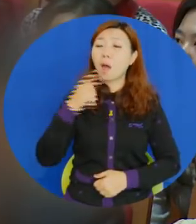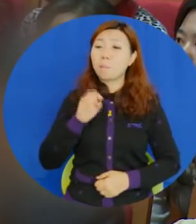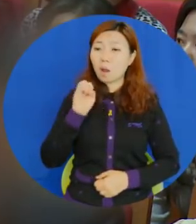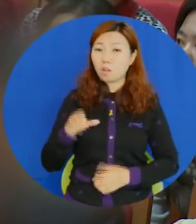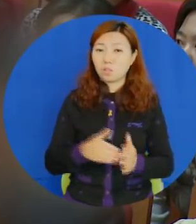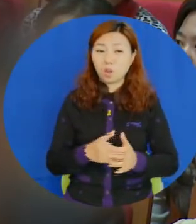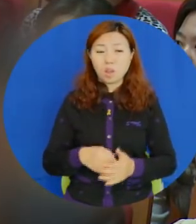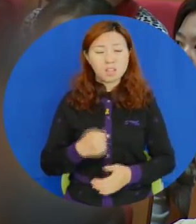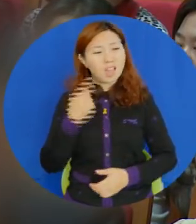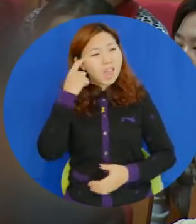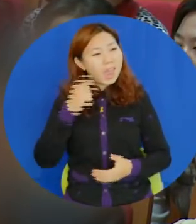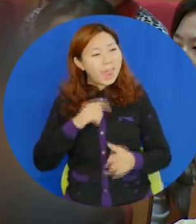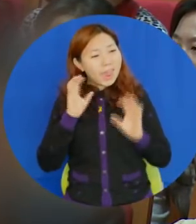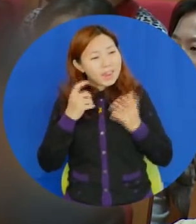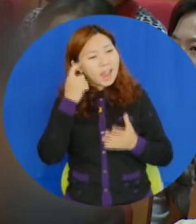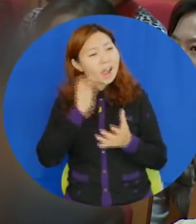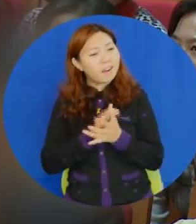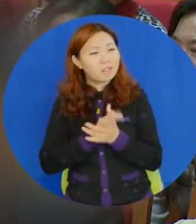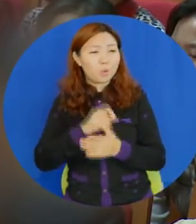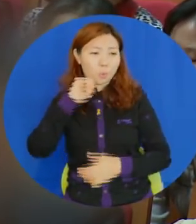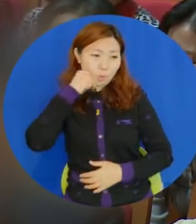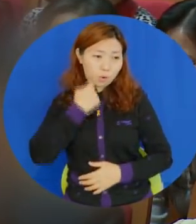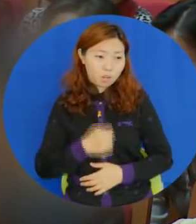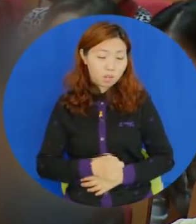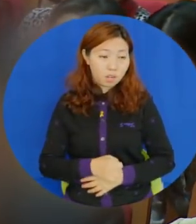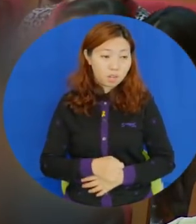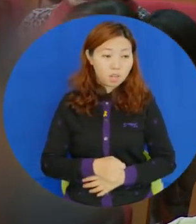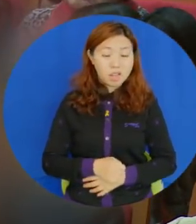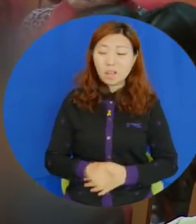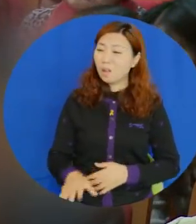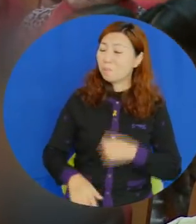근데 알아서 갈 수는 없잖아요. 없으면 그만이지 뭐.